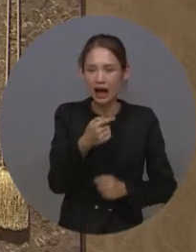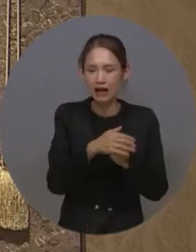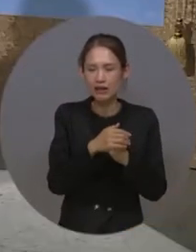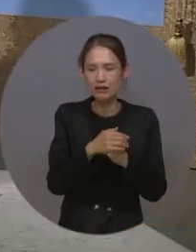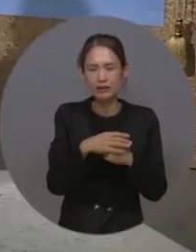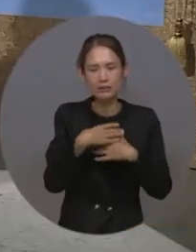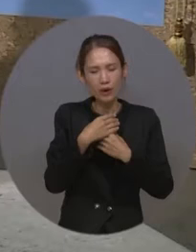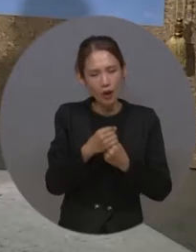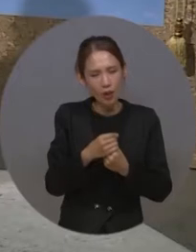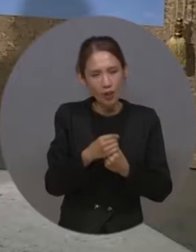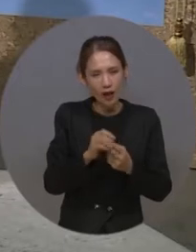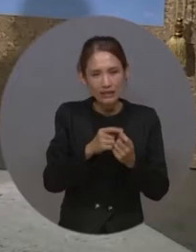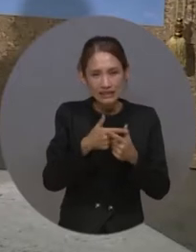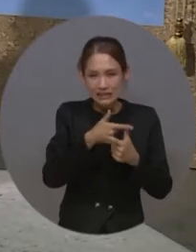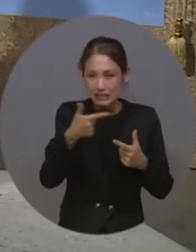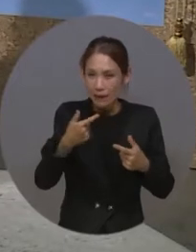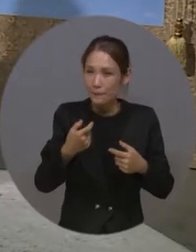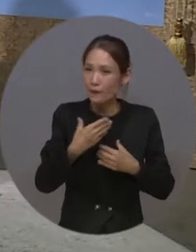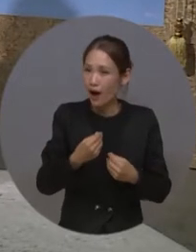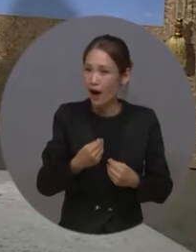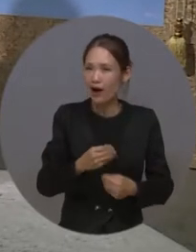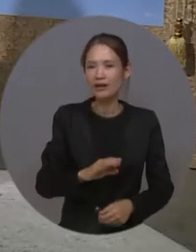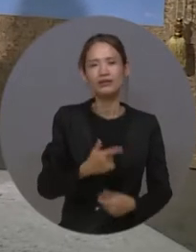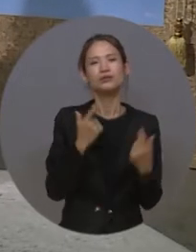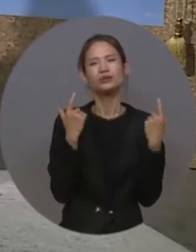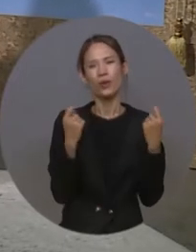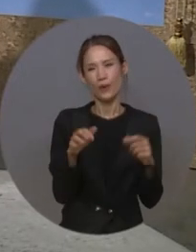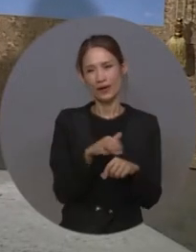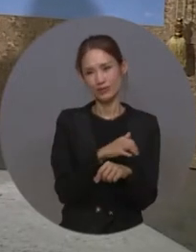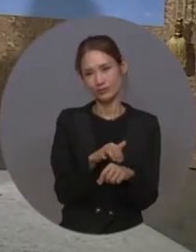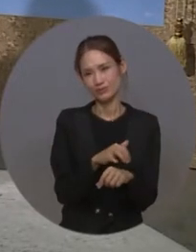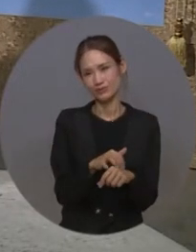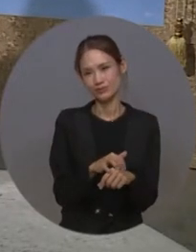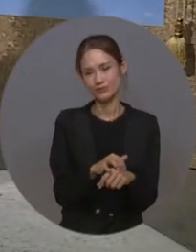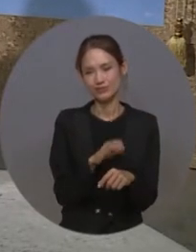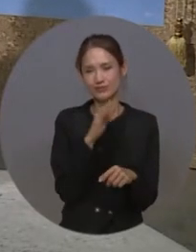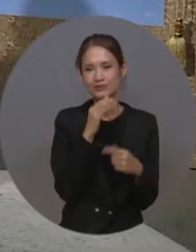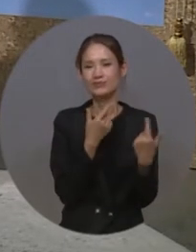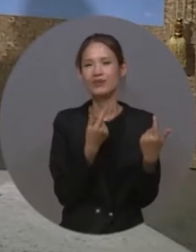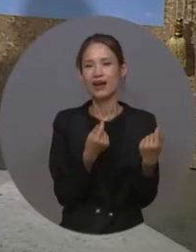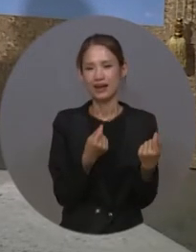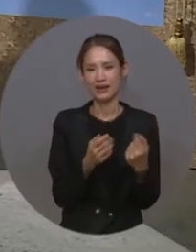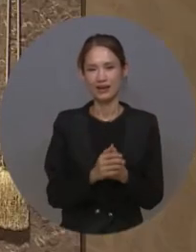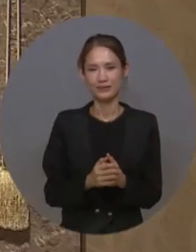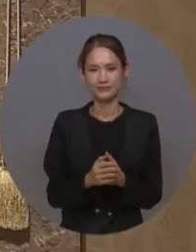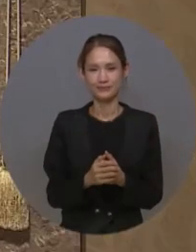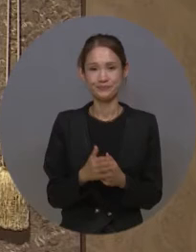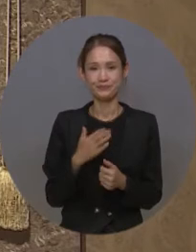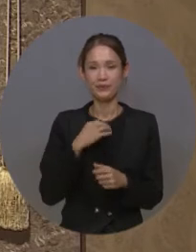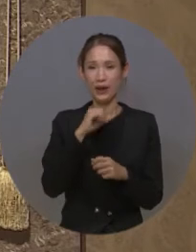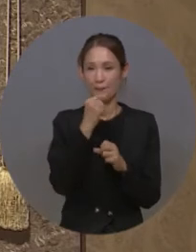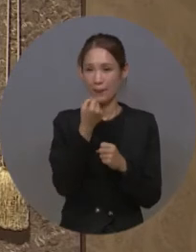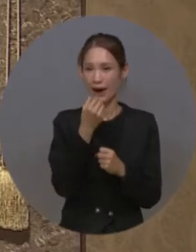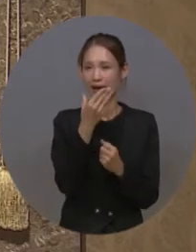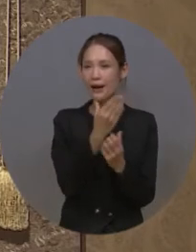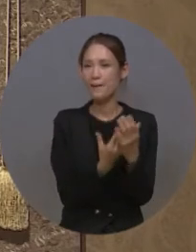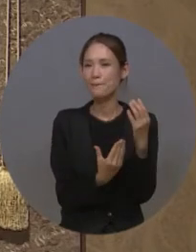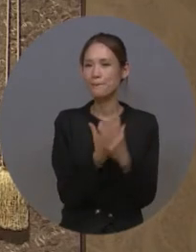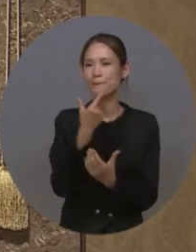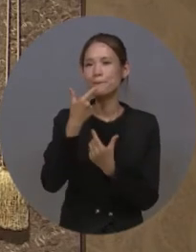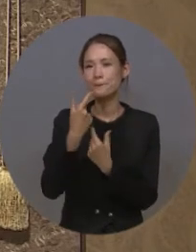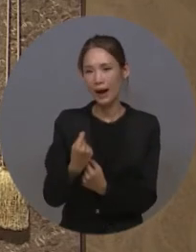편할까요 똑같이 불편하겠죠 마찬가지로 나의 내 발에 맞는 신발이 편한 것처럼